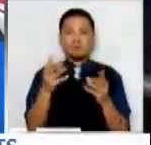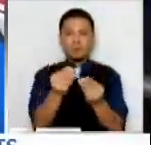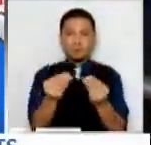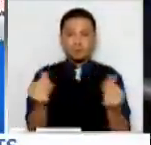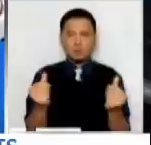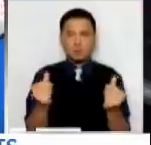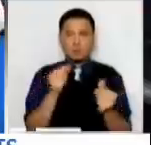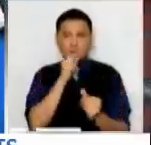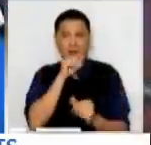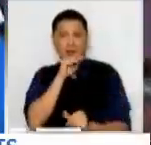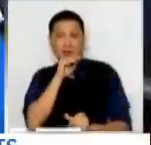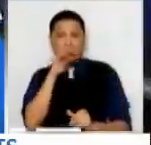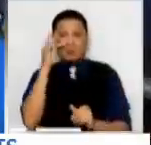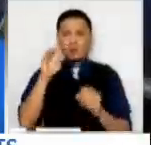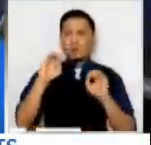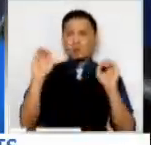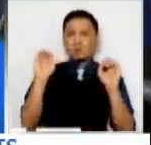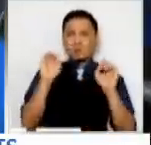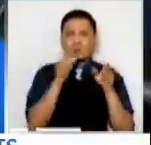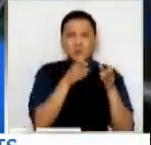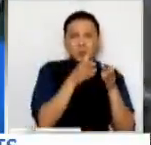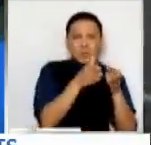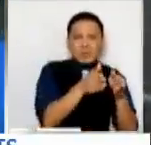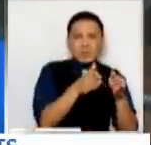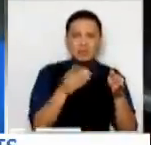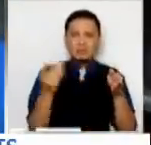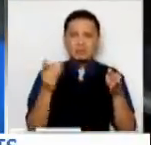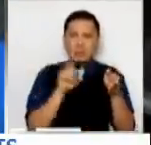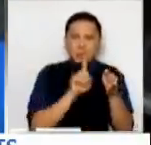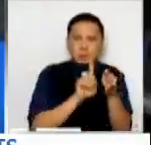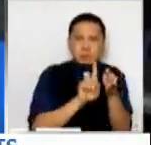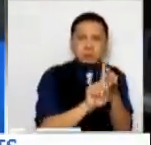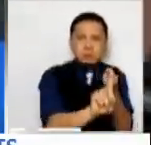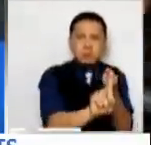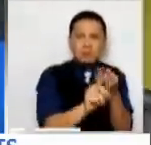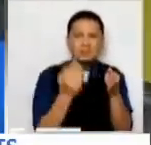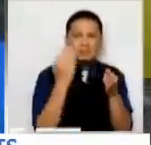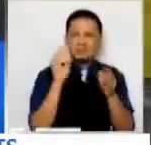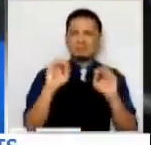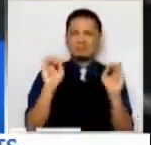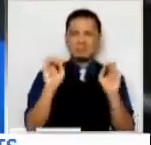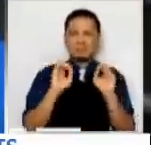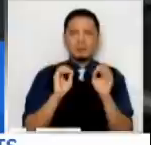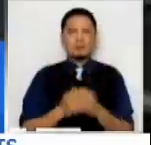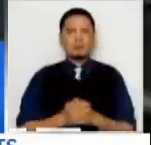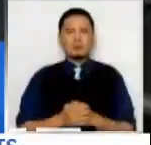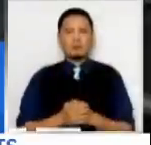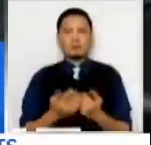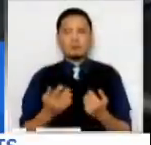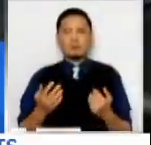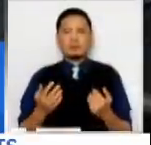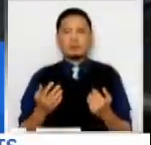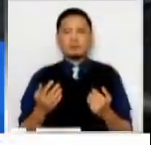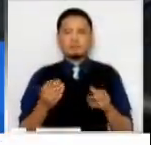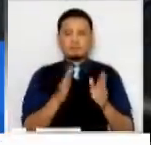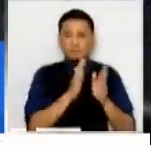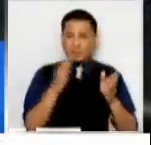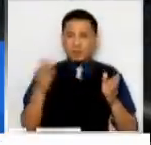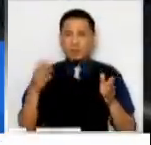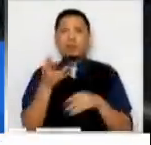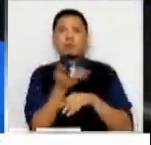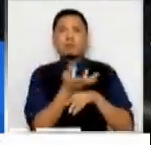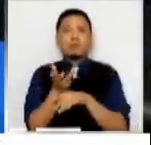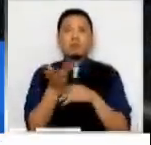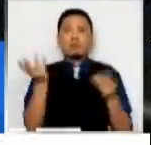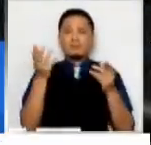walang aling proper. Pag dumaka sa isang iskinita, dead end. Kaya hindi alam ng mga pamatay sunog natin kung saan dadaan. Medyo